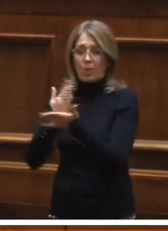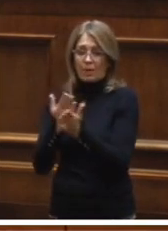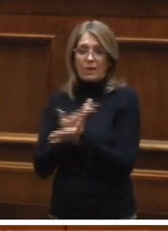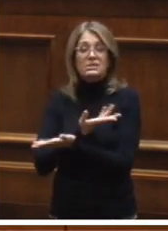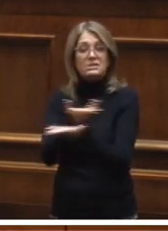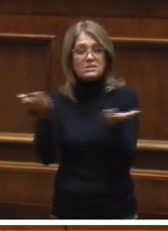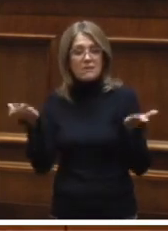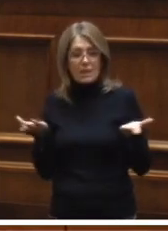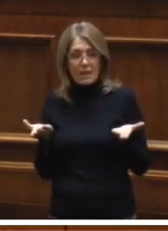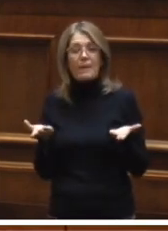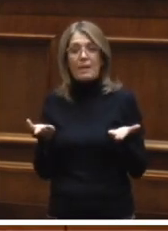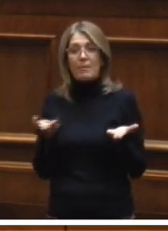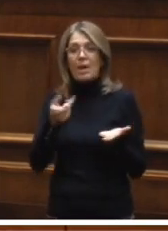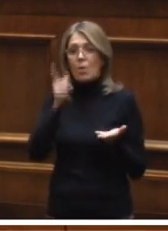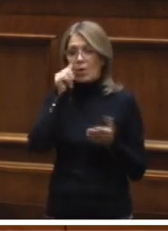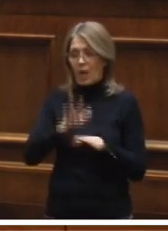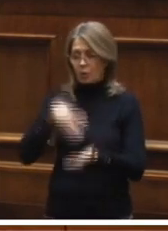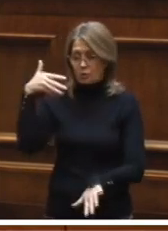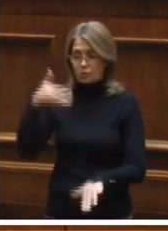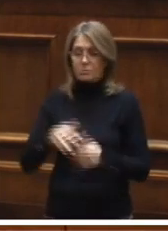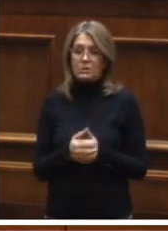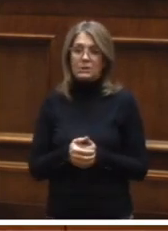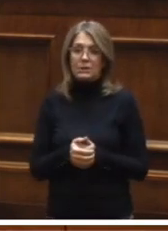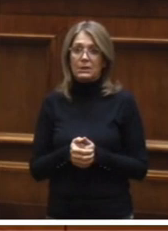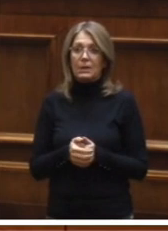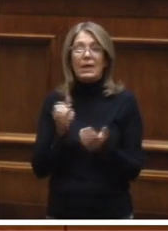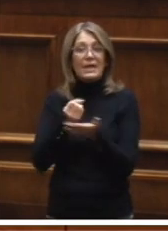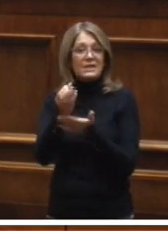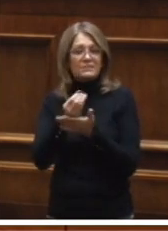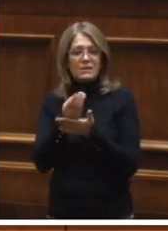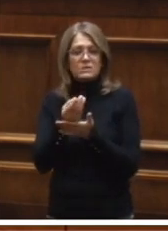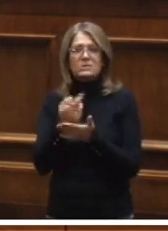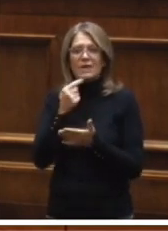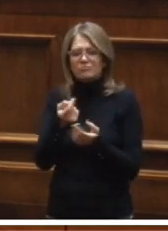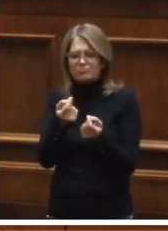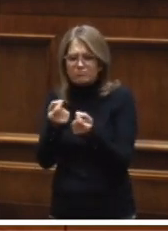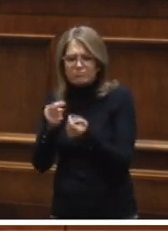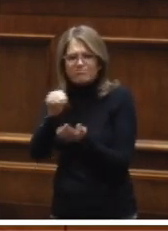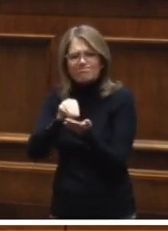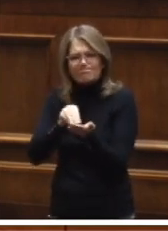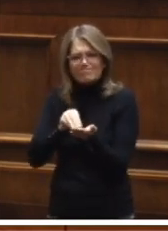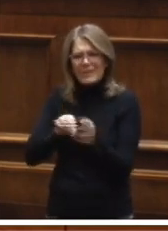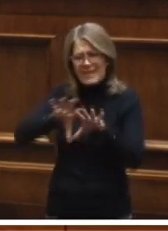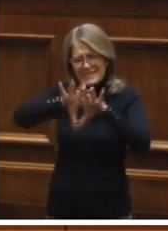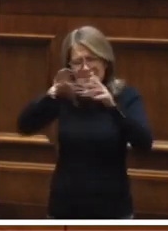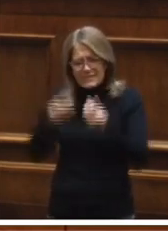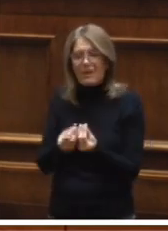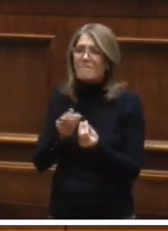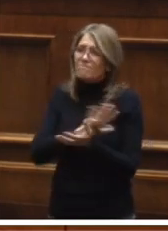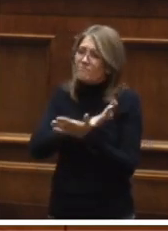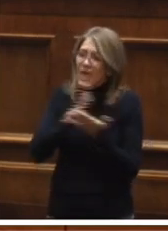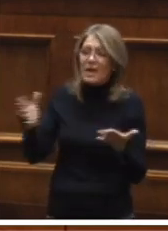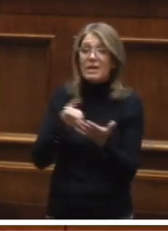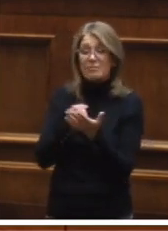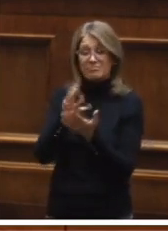upravo u Narodnoj skupštini. Izveštaj pred nama je veoma detaljan i sveobuhvatan, obuhvata veliki vremenski period